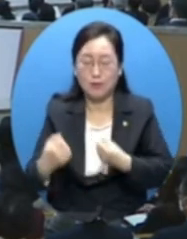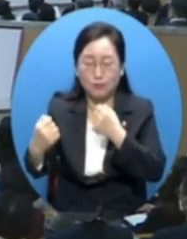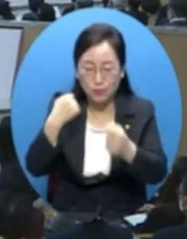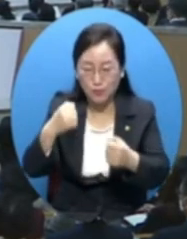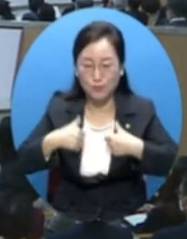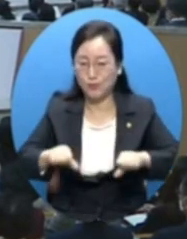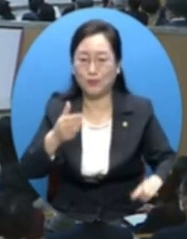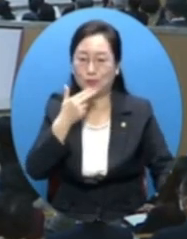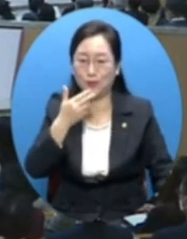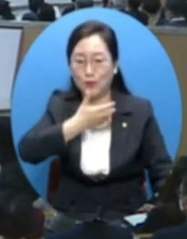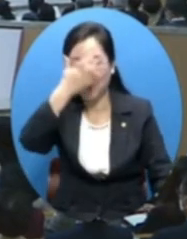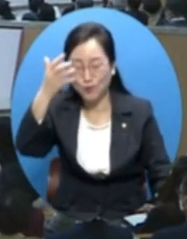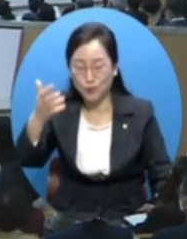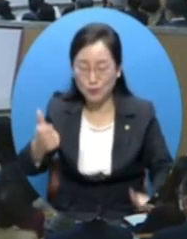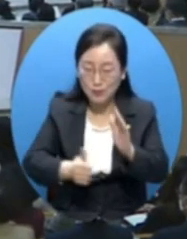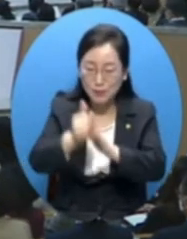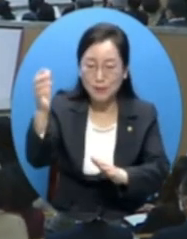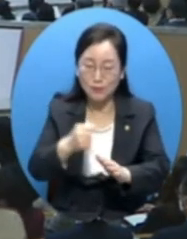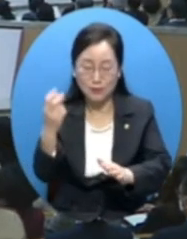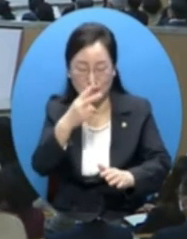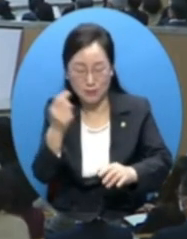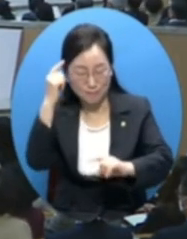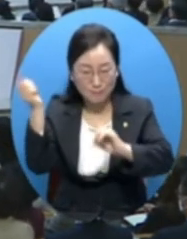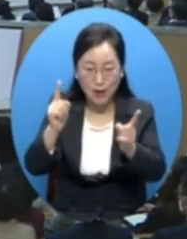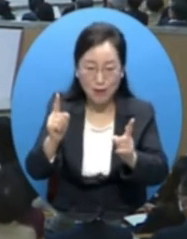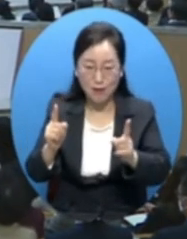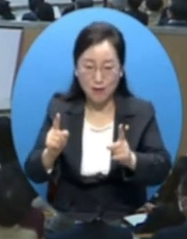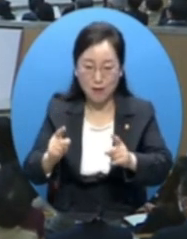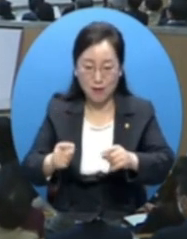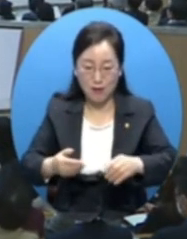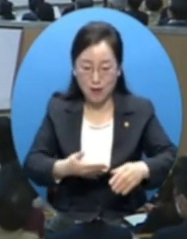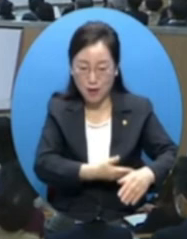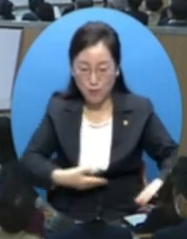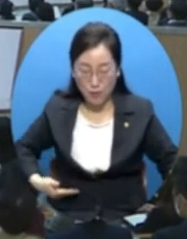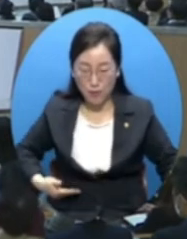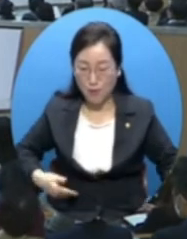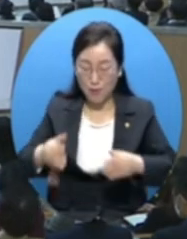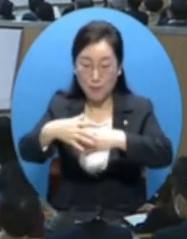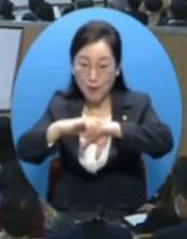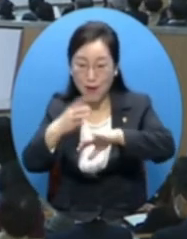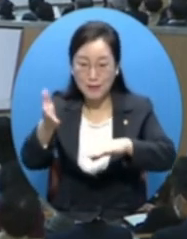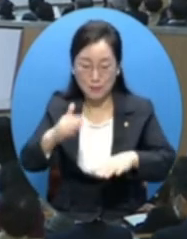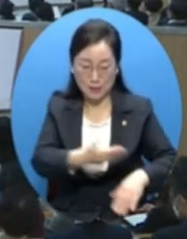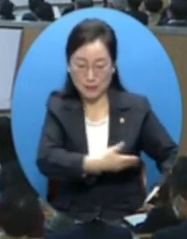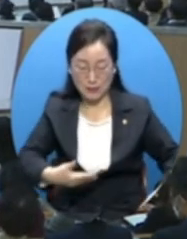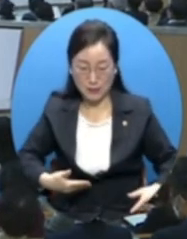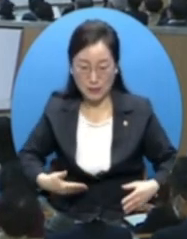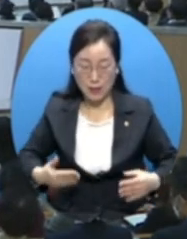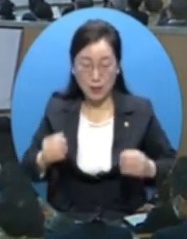않았습니다. 꿈을 하여맞고 다시 일어났습니다. 하반신을 움직일 수 없었지만 상반신을 사용하는 운동에 매진해서